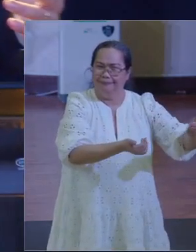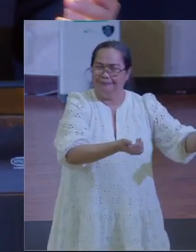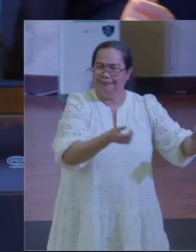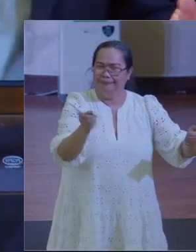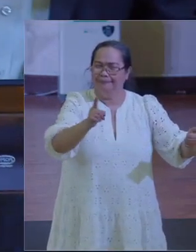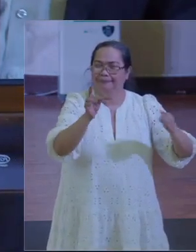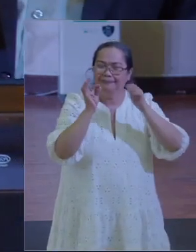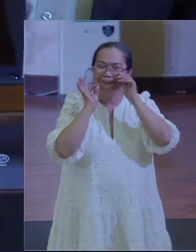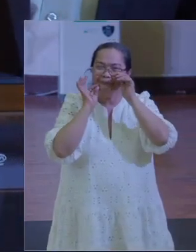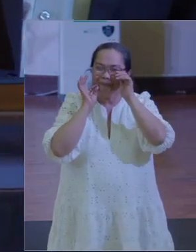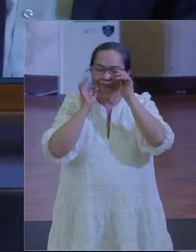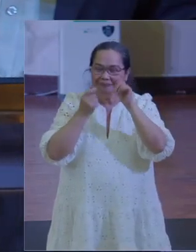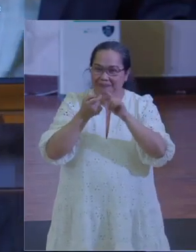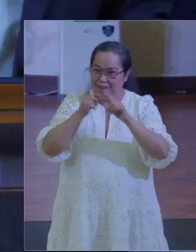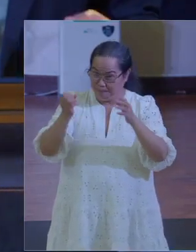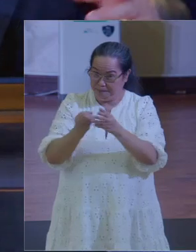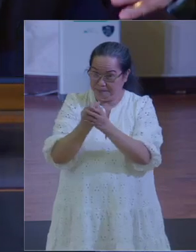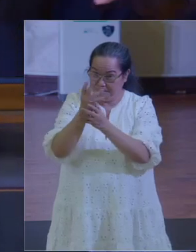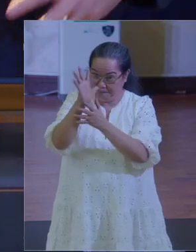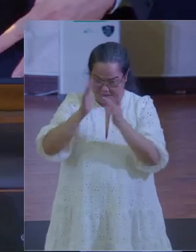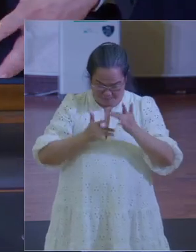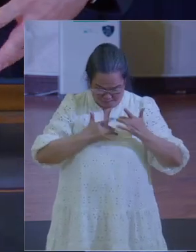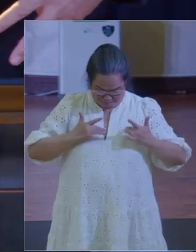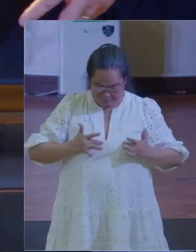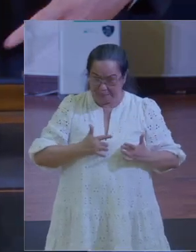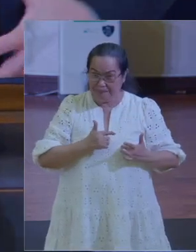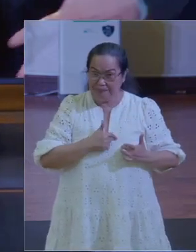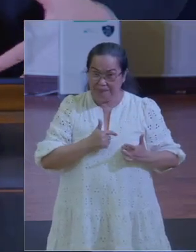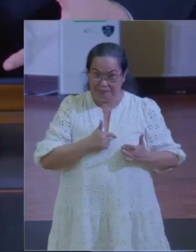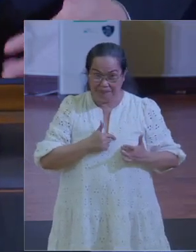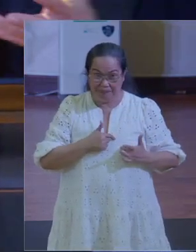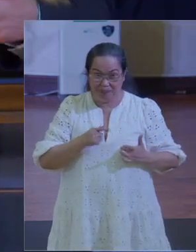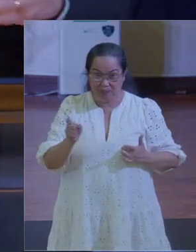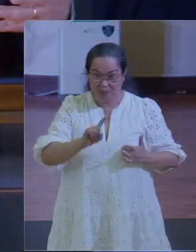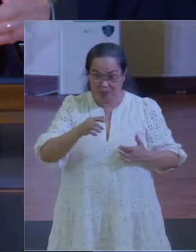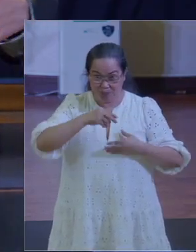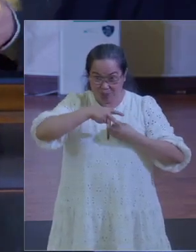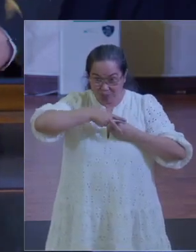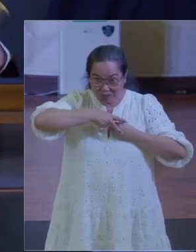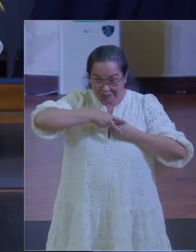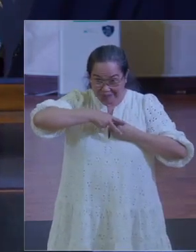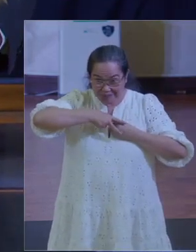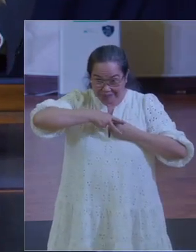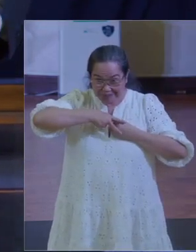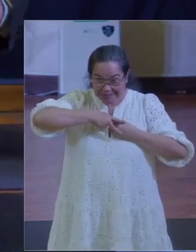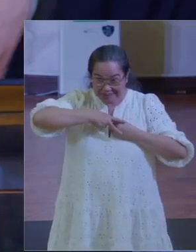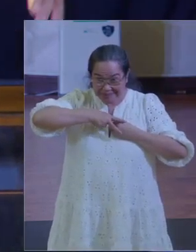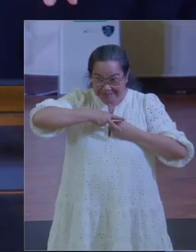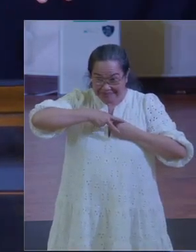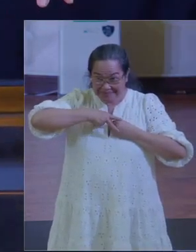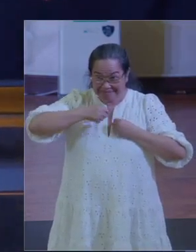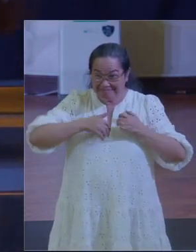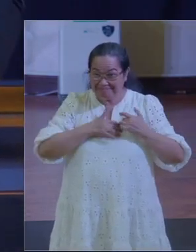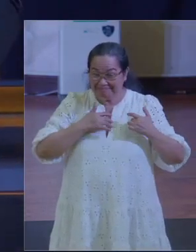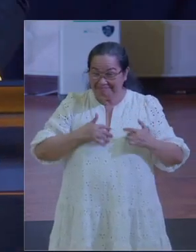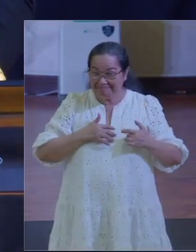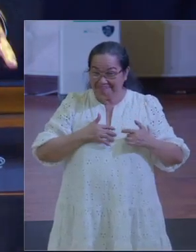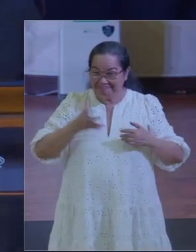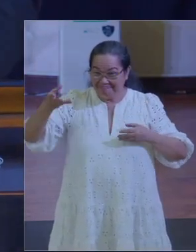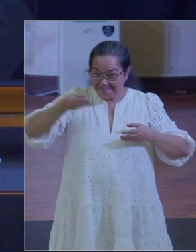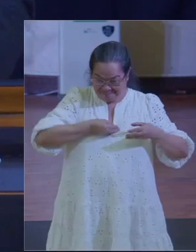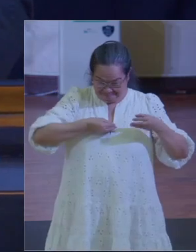bunga? Sabi, mula sa kasaganaan ng puso, kung ano yung kayamanan, yung word na ginamit dito, treasury, sabihin nun,